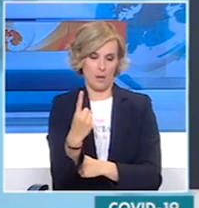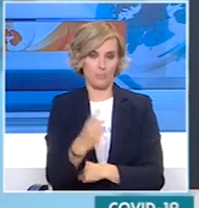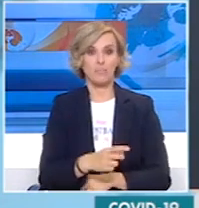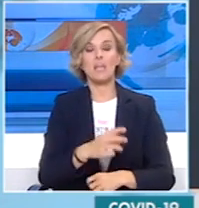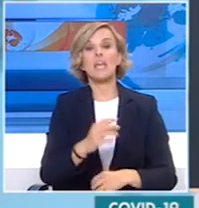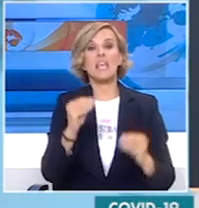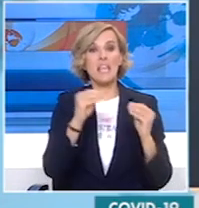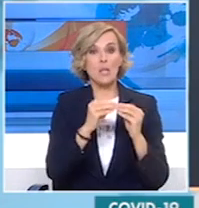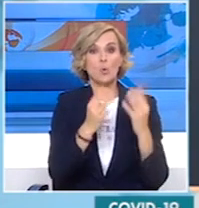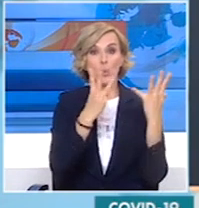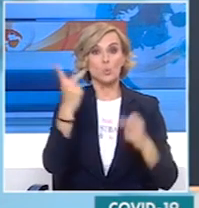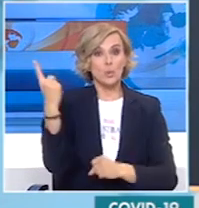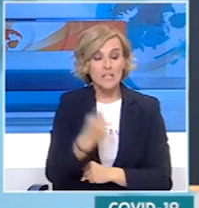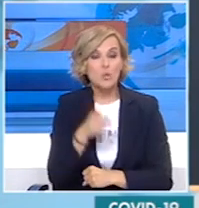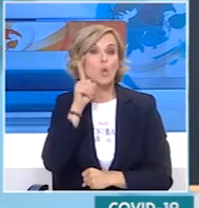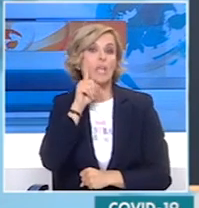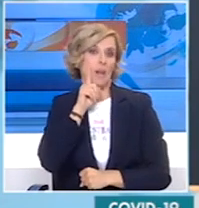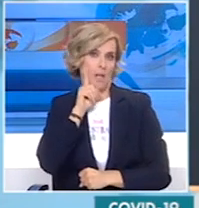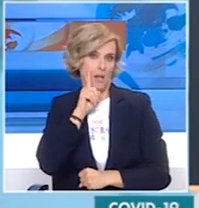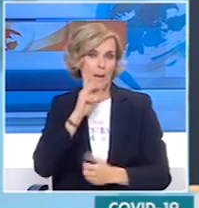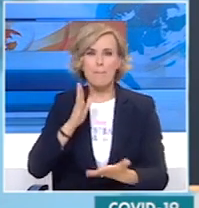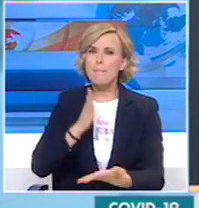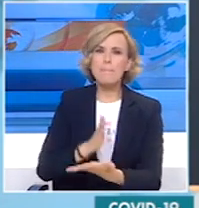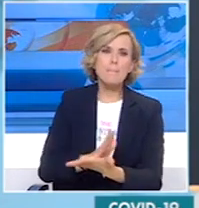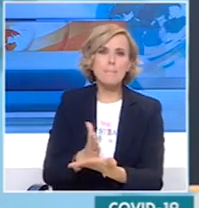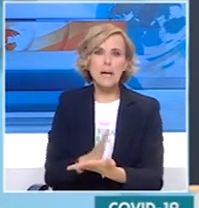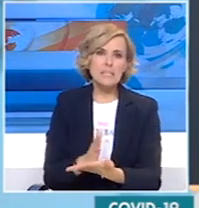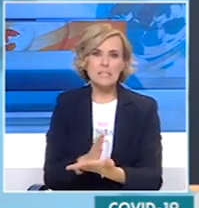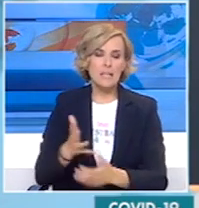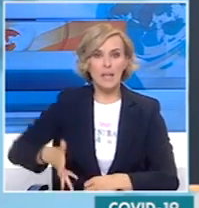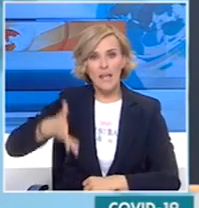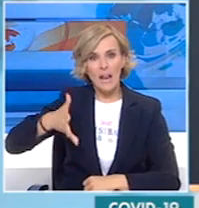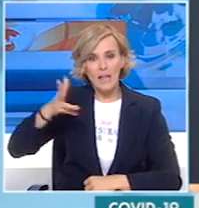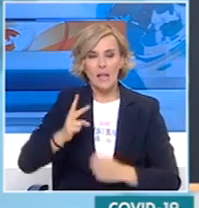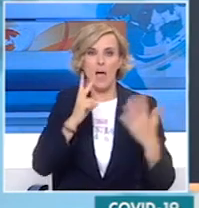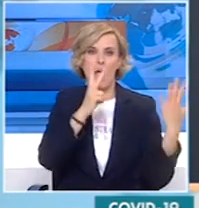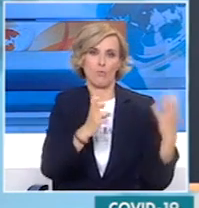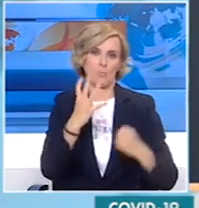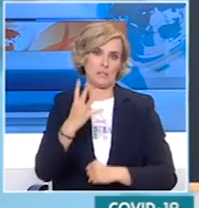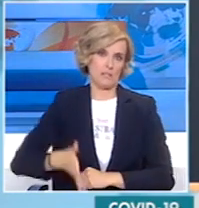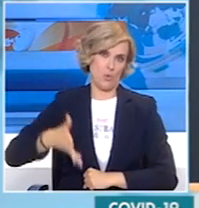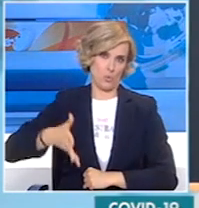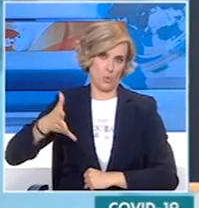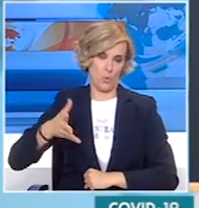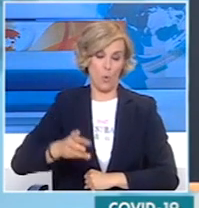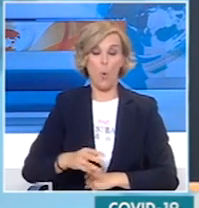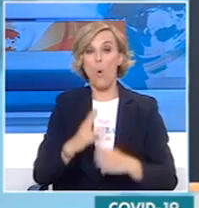είναι γυναίκες και οι υπόλοιποι άνδρες. Η διάμεση ηλικία των θανόντων συμπολιτών μας ήταν τα 74 έτη και